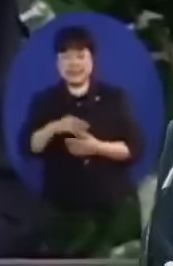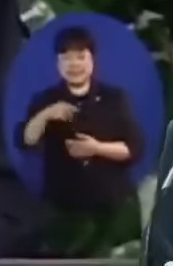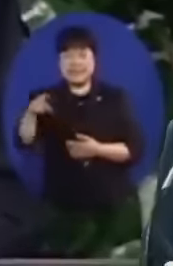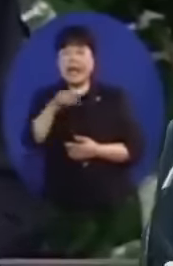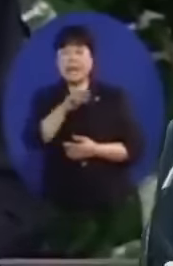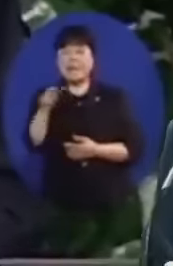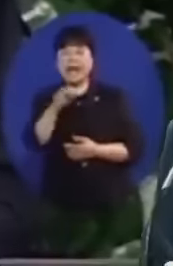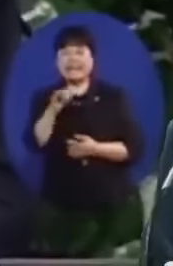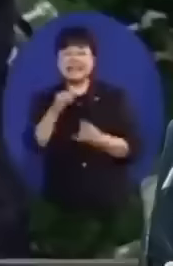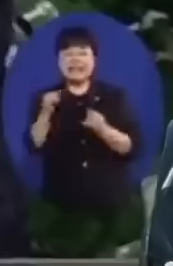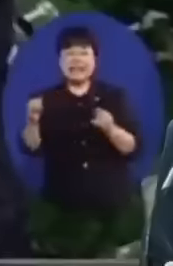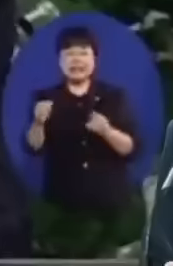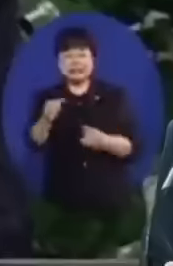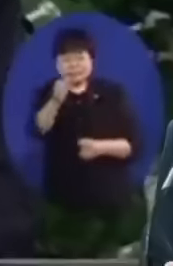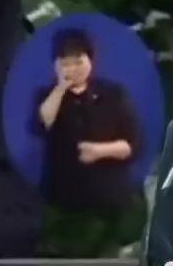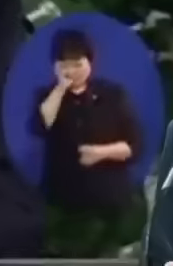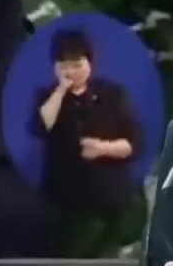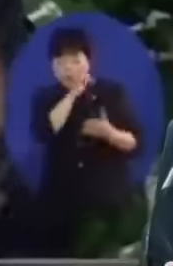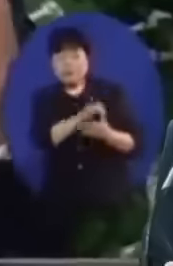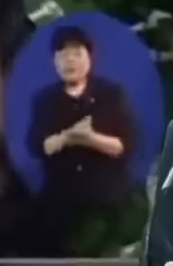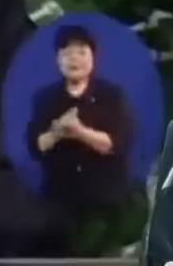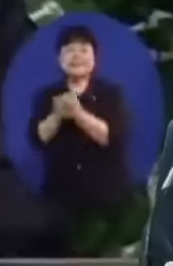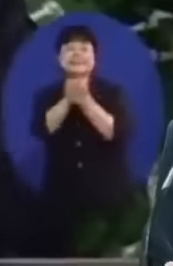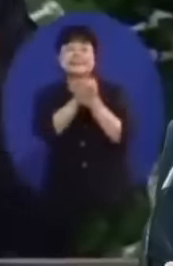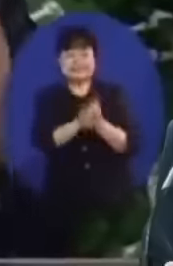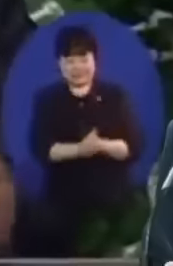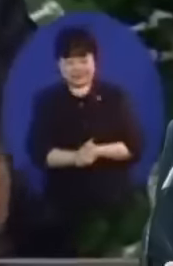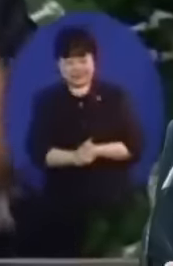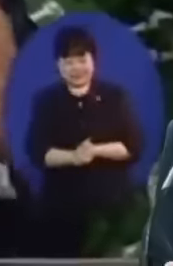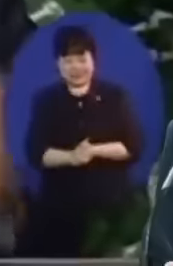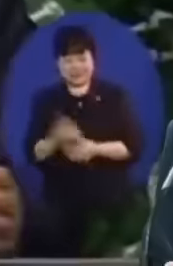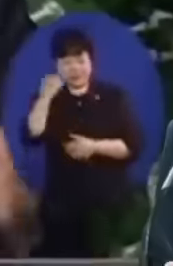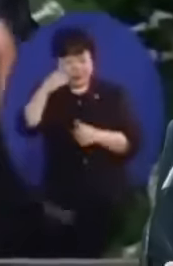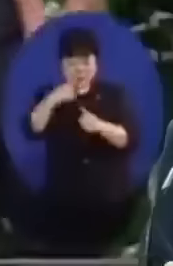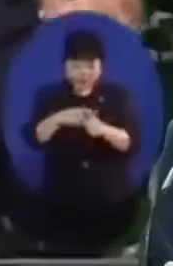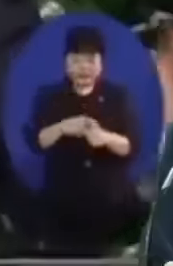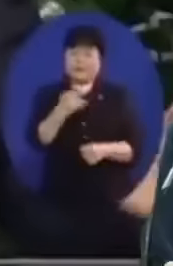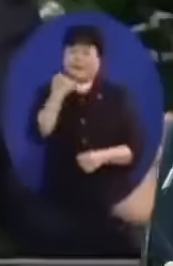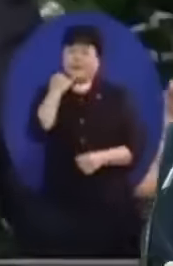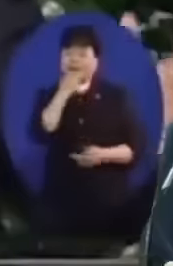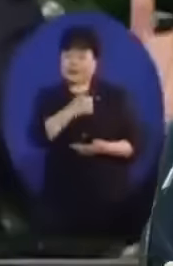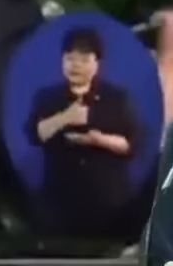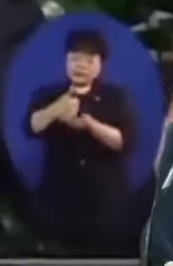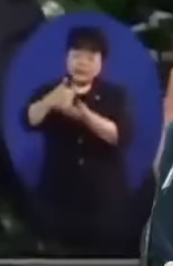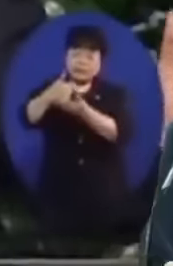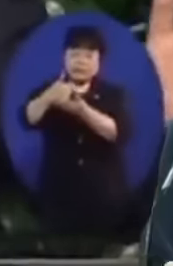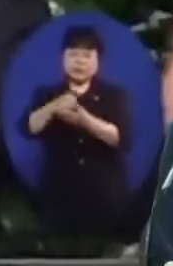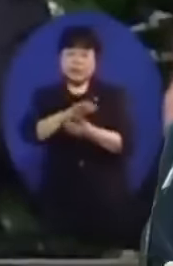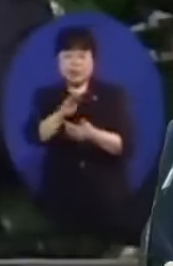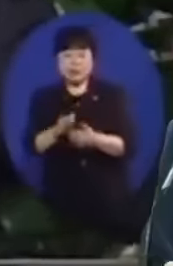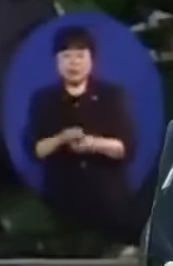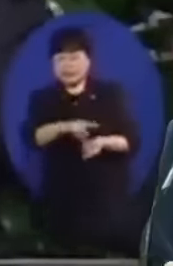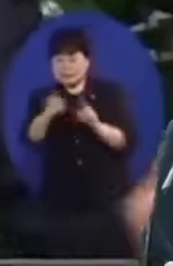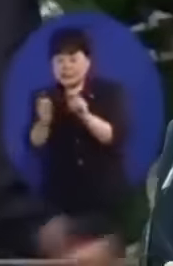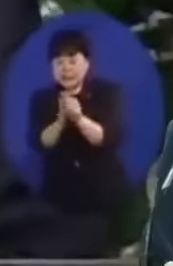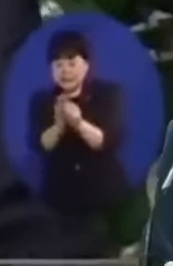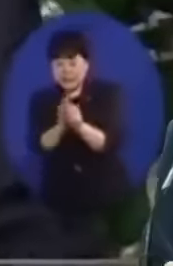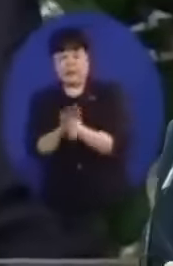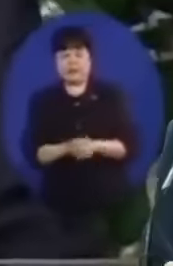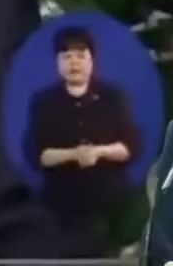사마리아와 같은 좋은 친구입니다. 다른 사람이 누가 무슨 욕을 해도 주님은 우리를